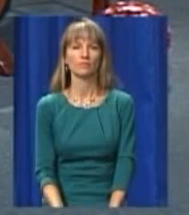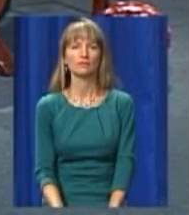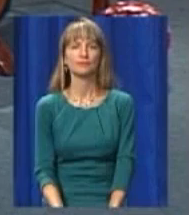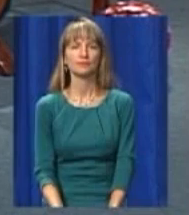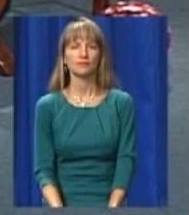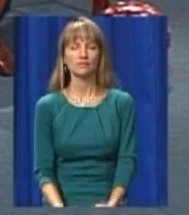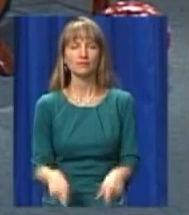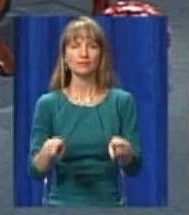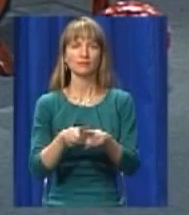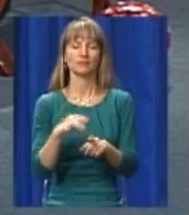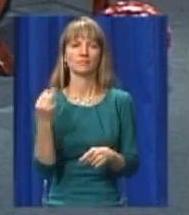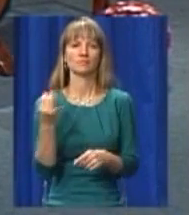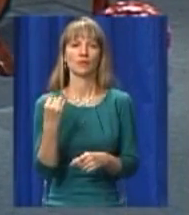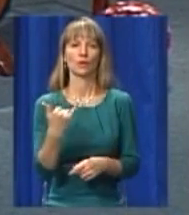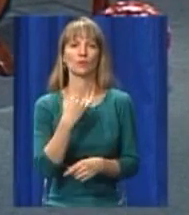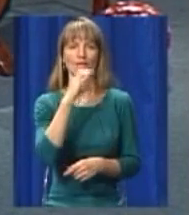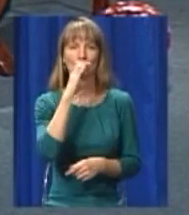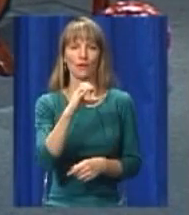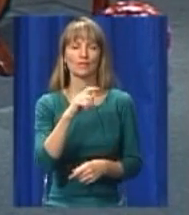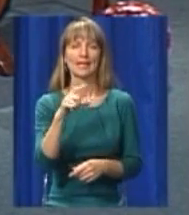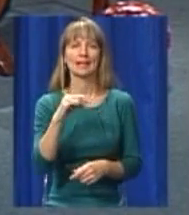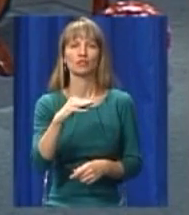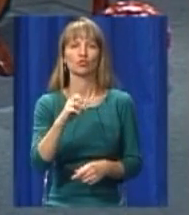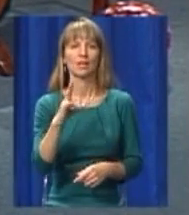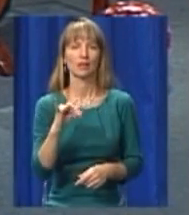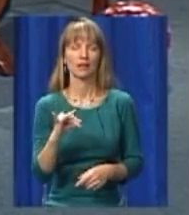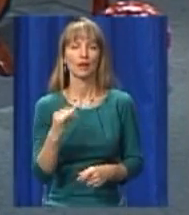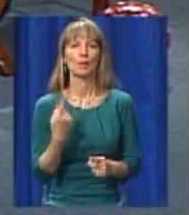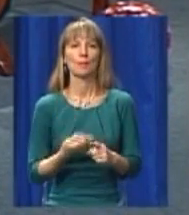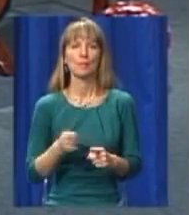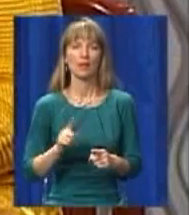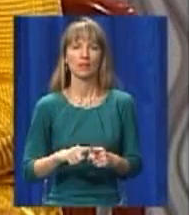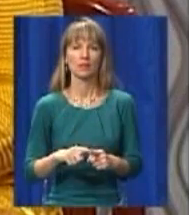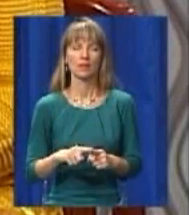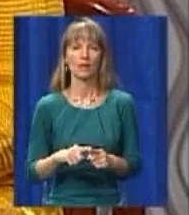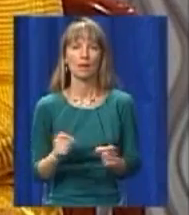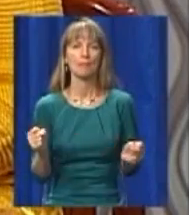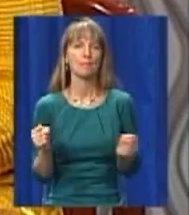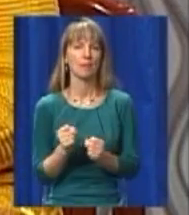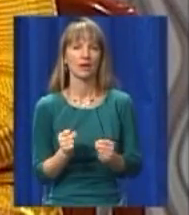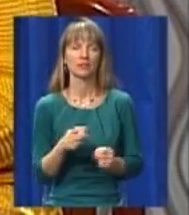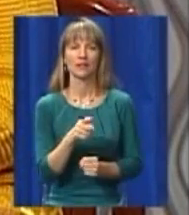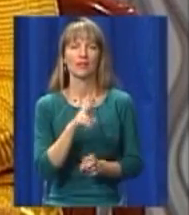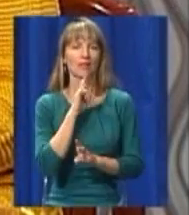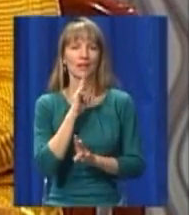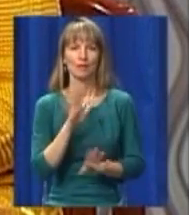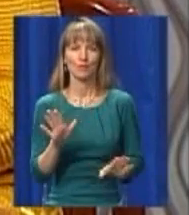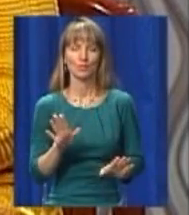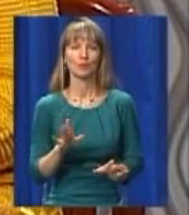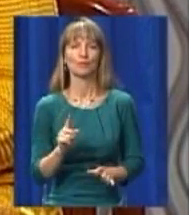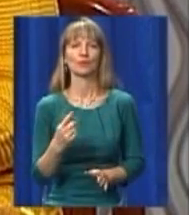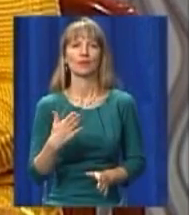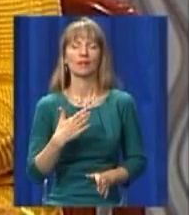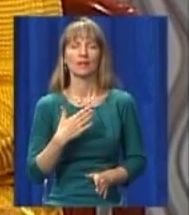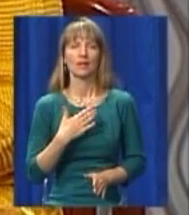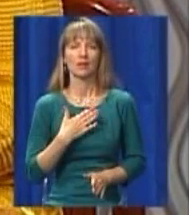Ну, ось такі цікаві у нас вовчики-хижаки. А, тож, ну, мерзнути вони, звичайно, не доведеться їм, тому що наші